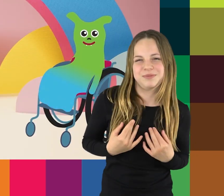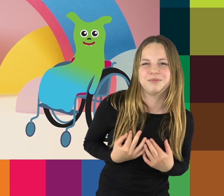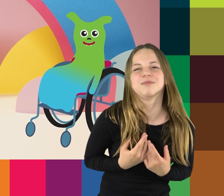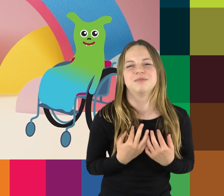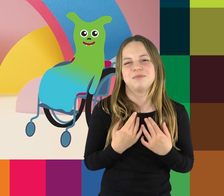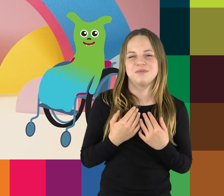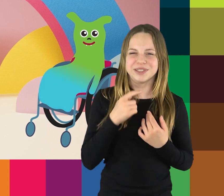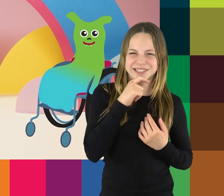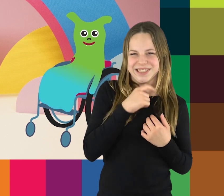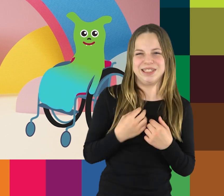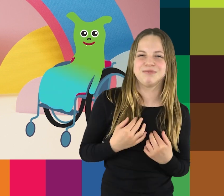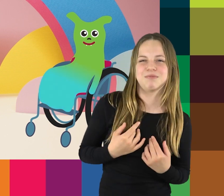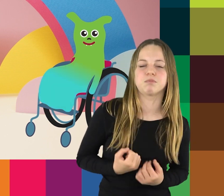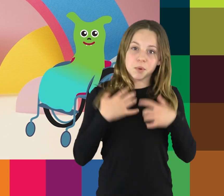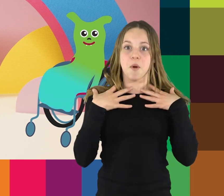Ça chatouille.